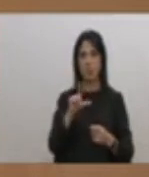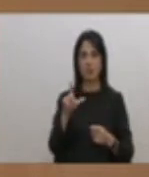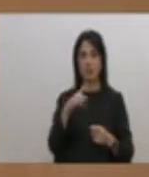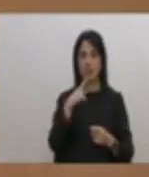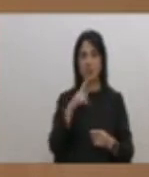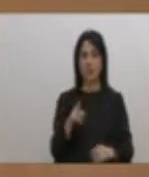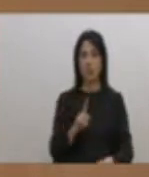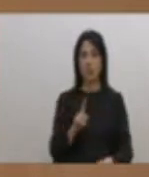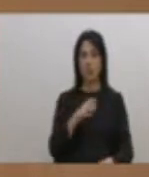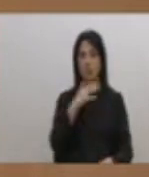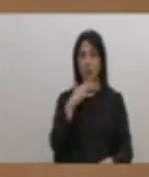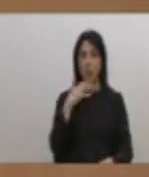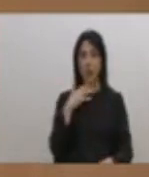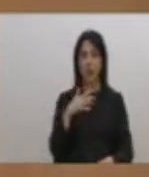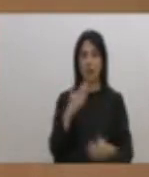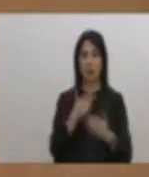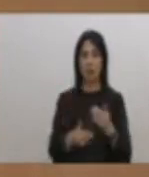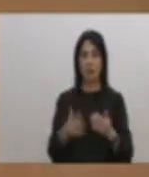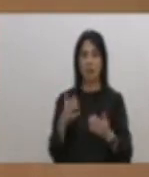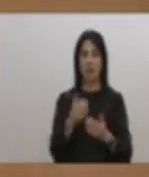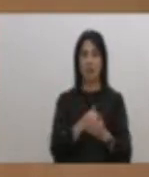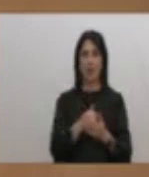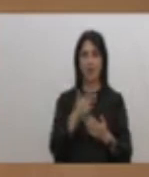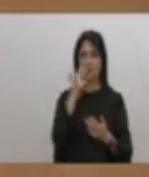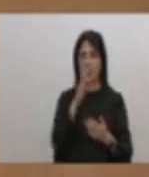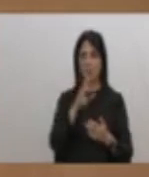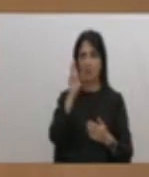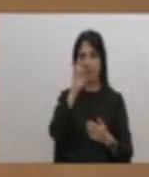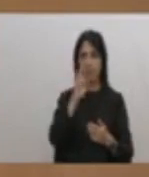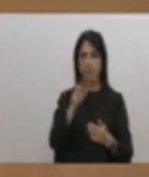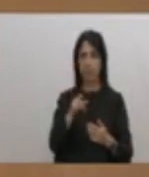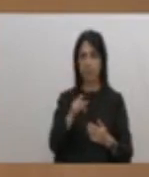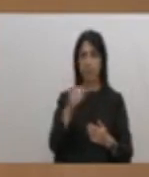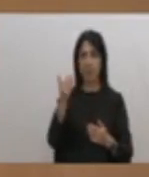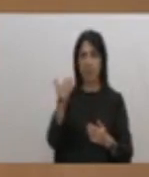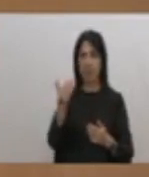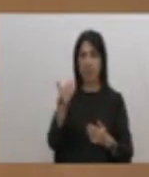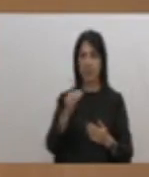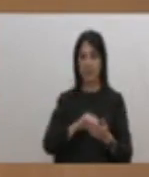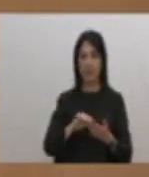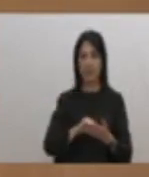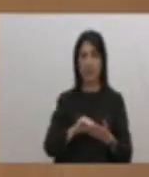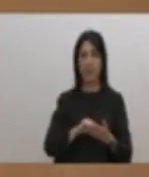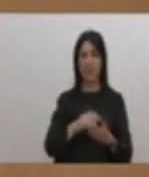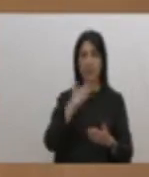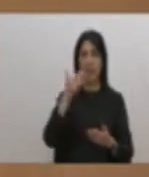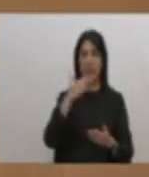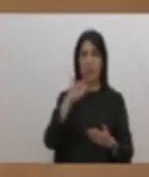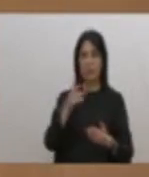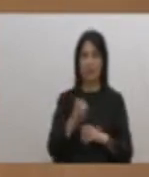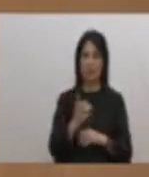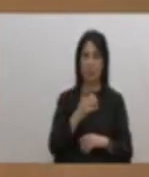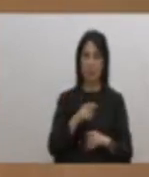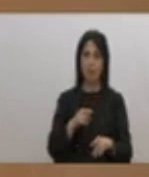რომ უამრავი მარცხი და გამარჯვებას გადაჩეული სახელმწიფო გავხდით. ნუ თქვენი ტექსტი, რაც გამოსვლაში ქონდათ, იქნებ